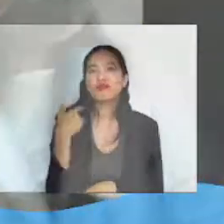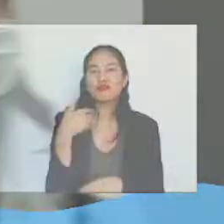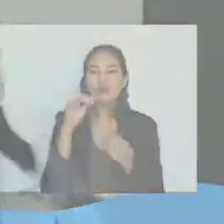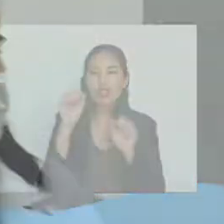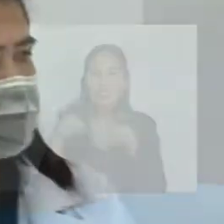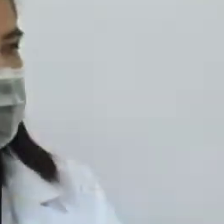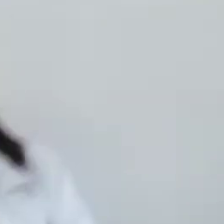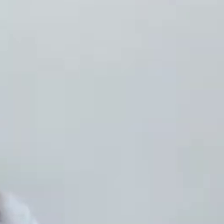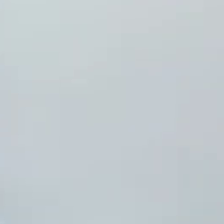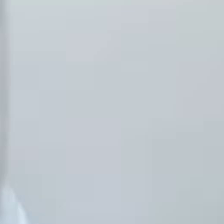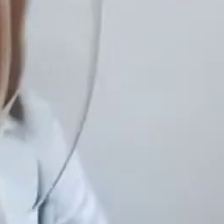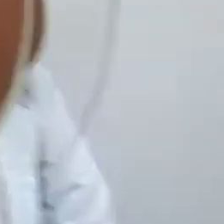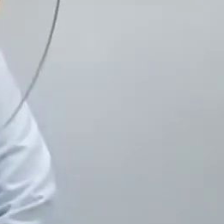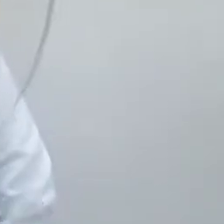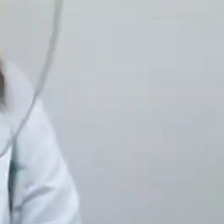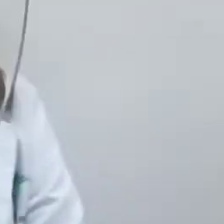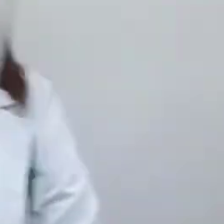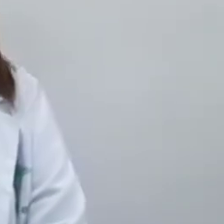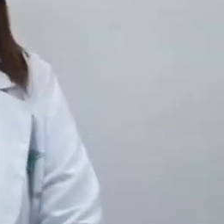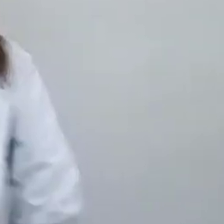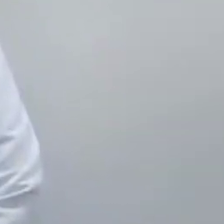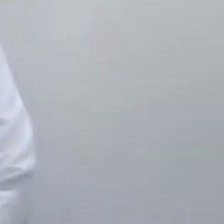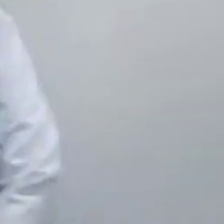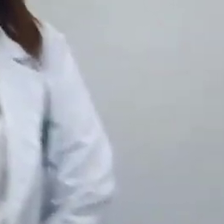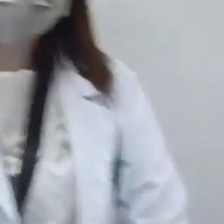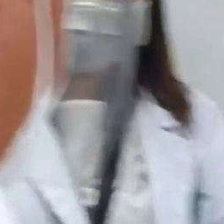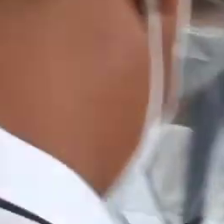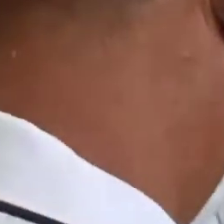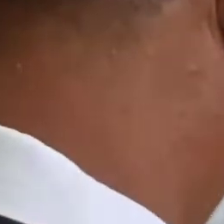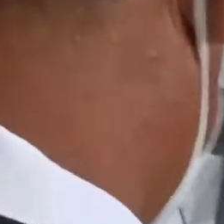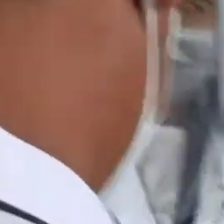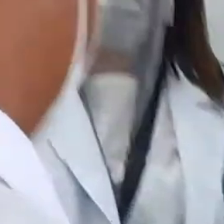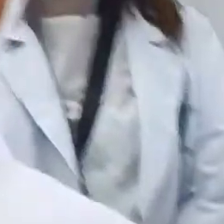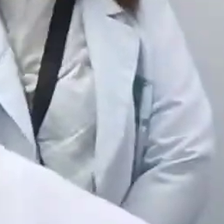Ayun. They're doing their mental wellness program.